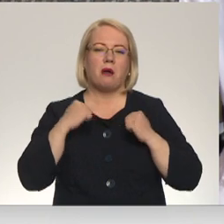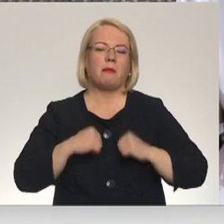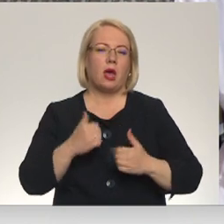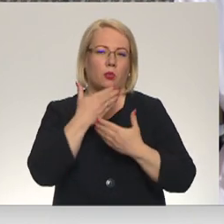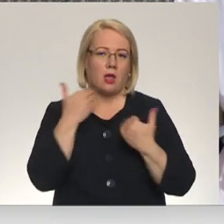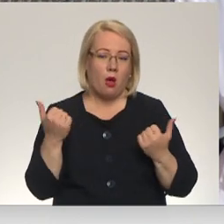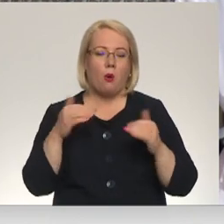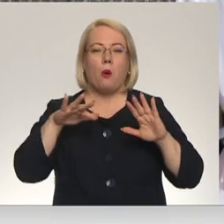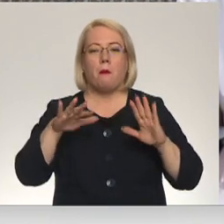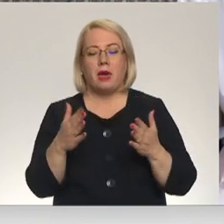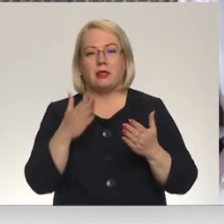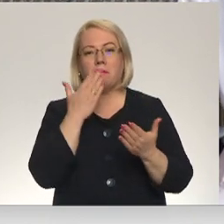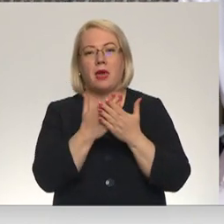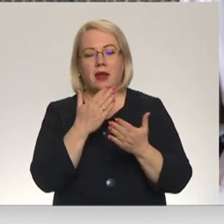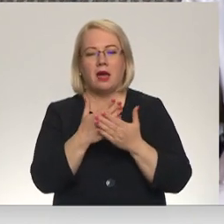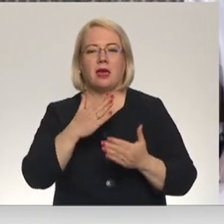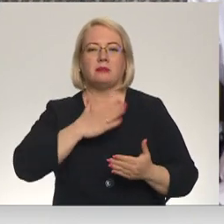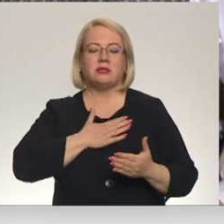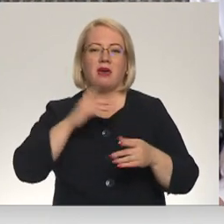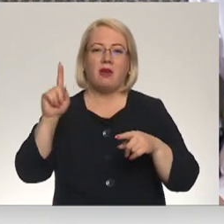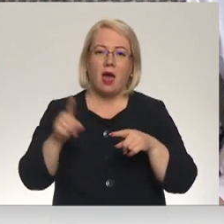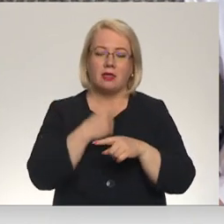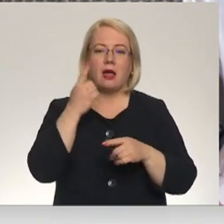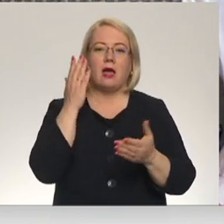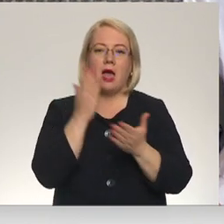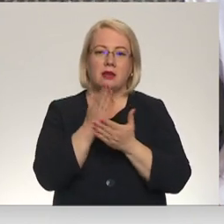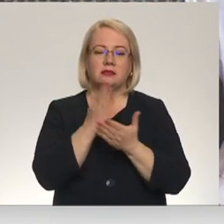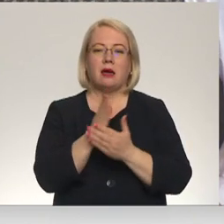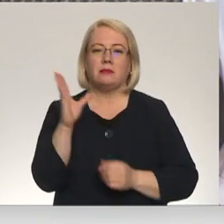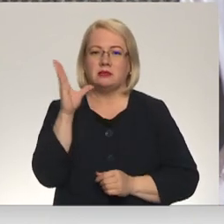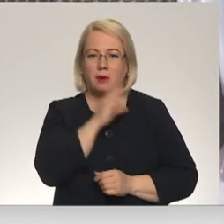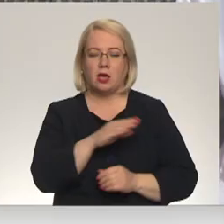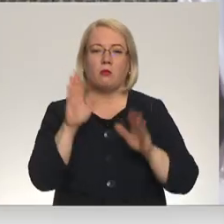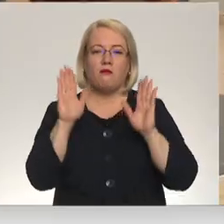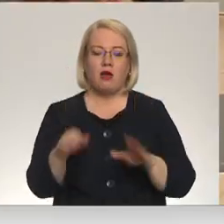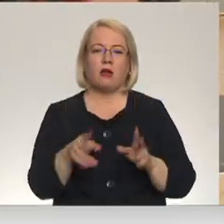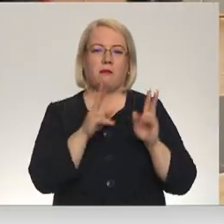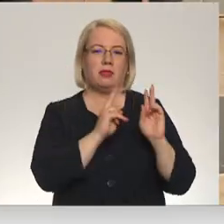ar šodien mēs mūsu pierādījām sevi atkal, kad esam spējīgi un varam dejot.